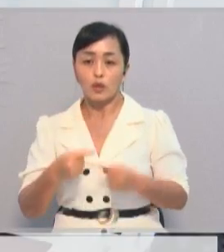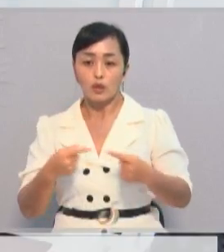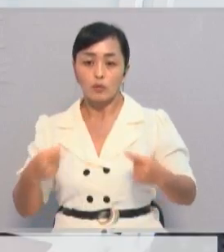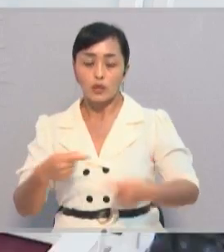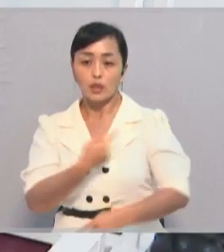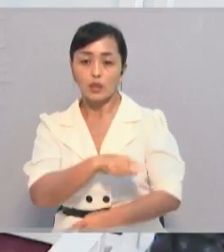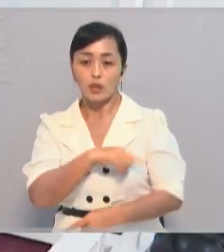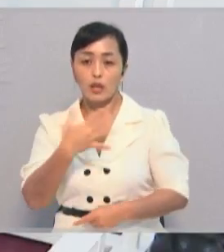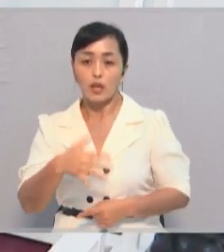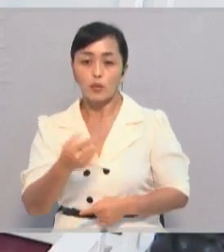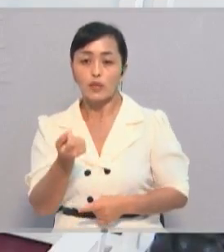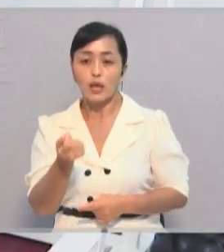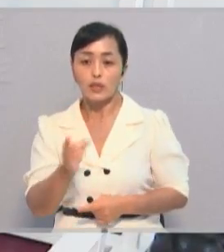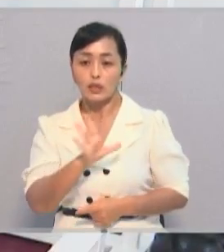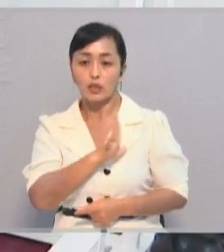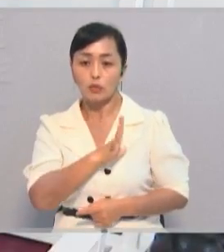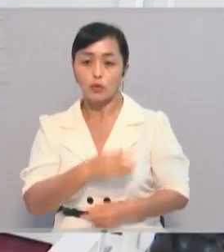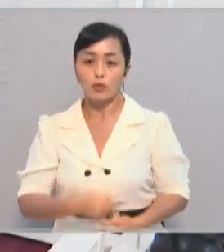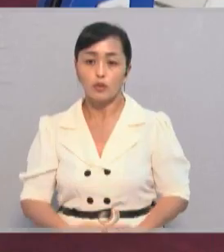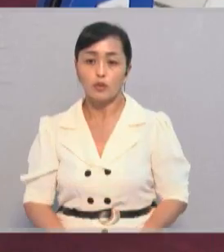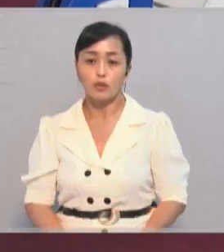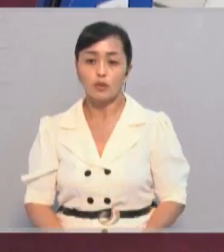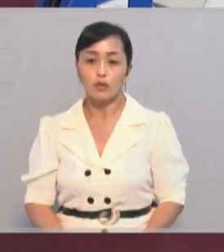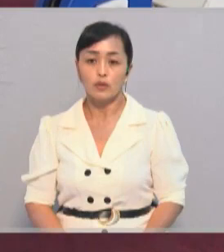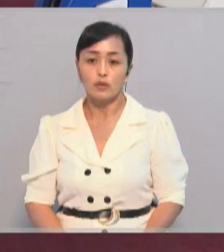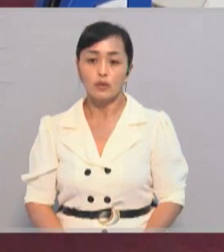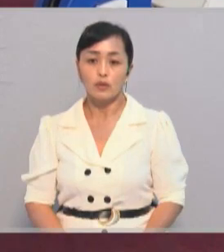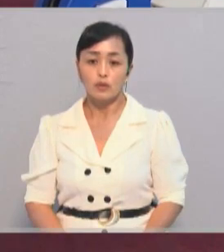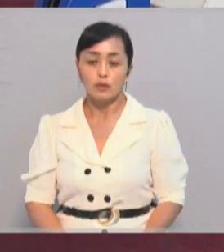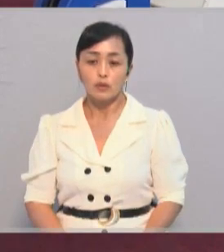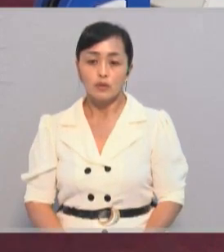саны 50% азайған. Кенжехан Дүйсенбі, Әли Мәлік, Асылбек Мансұрхан, жаңалықтар.